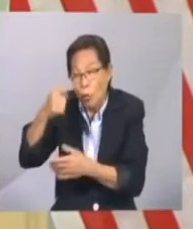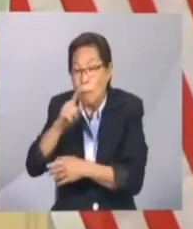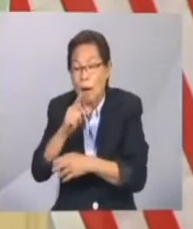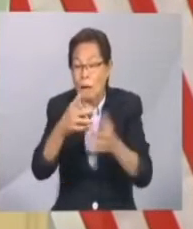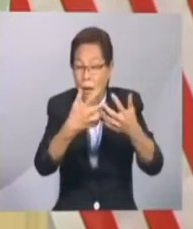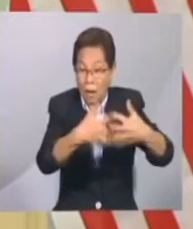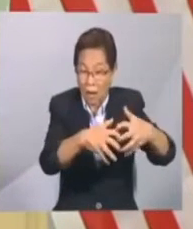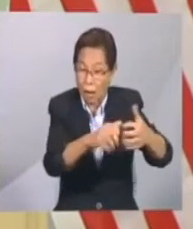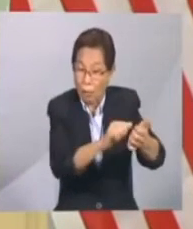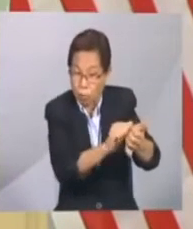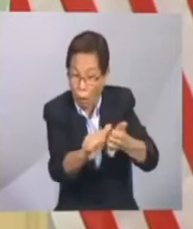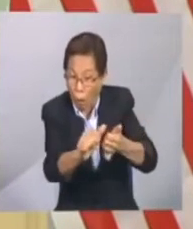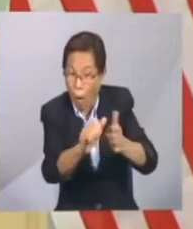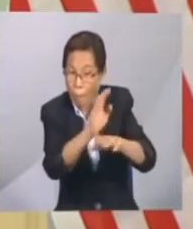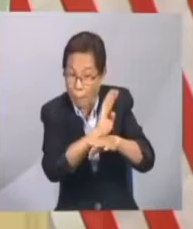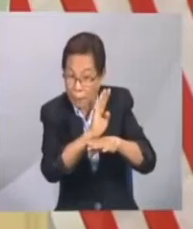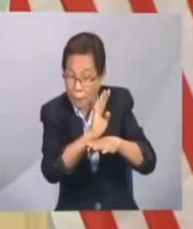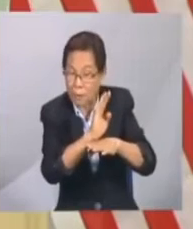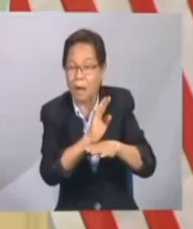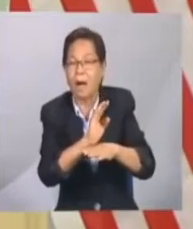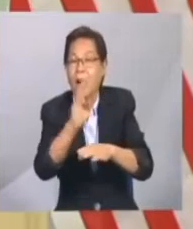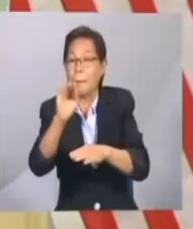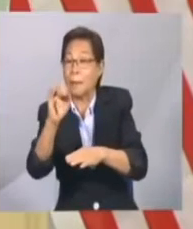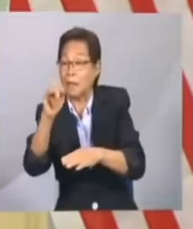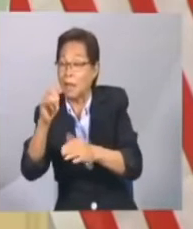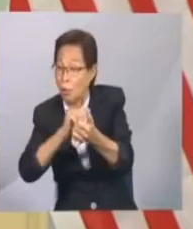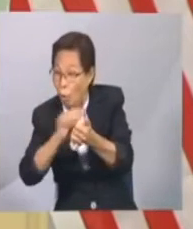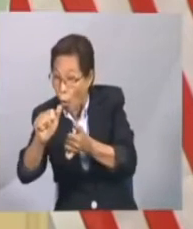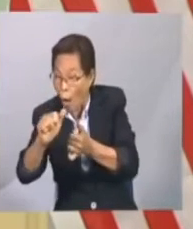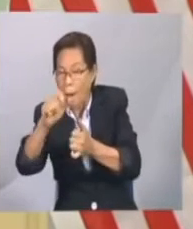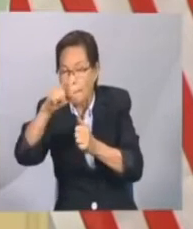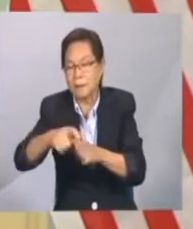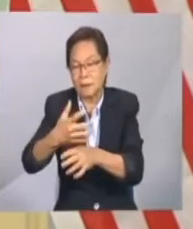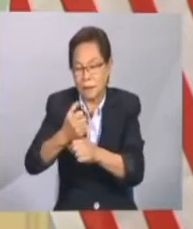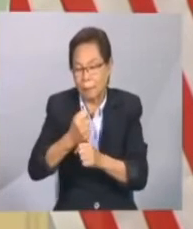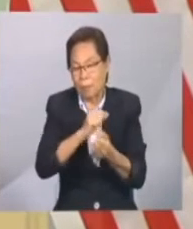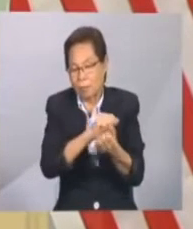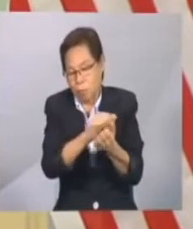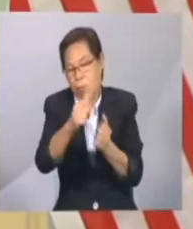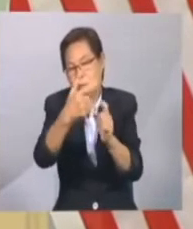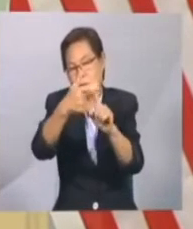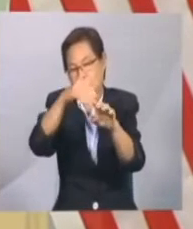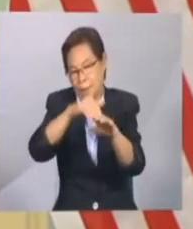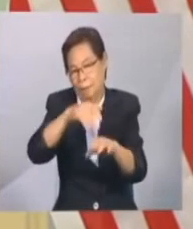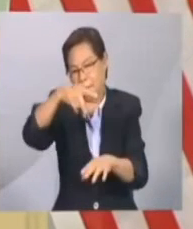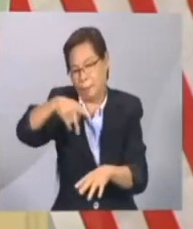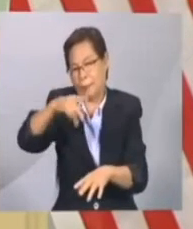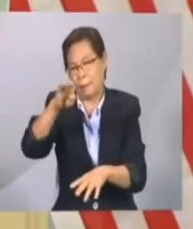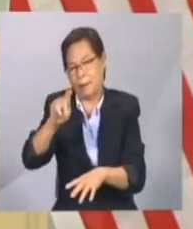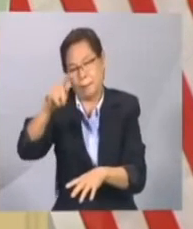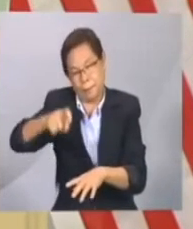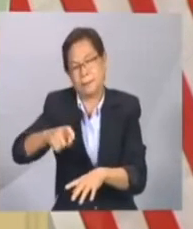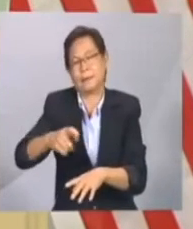yang diluluskan beroperasi oleh MITI juga mendapat kelulusan daripada pihak PBT.